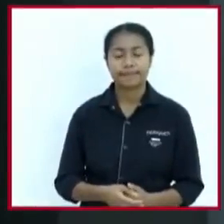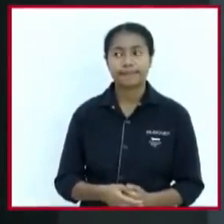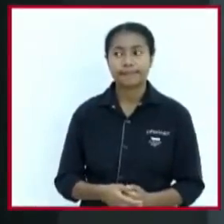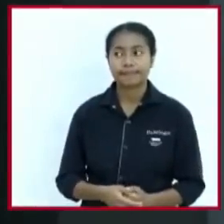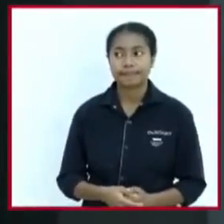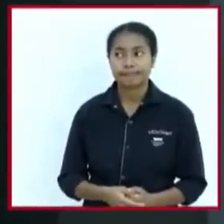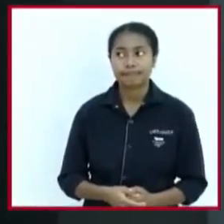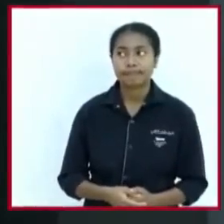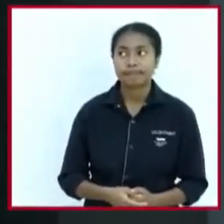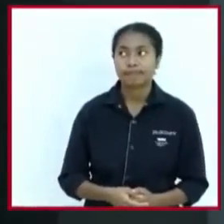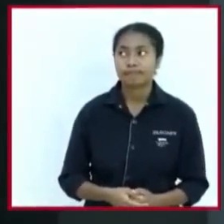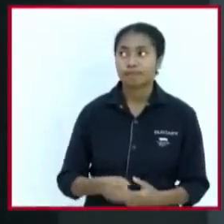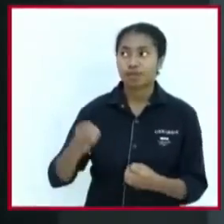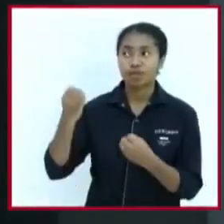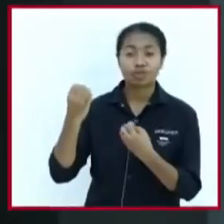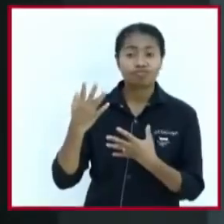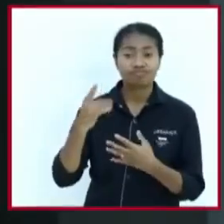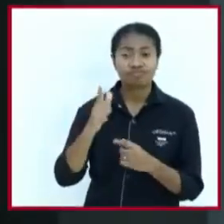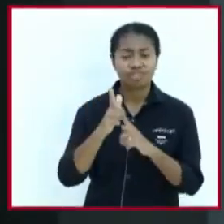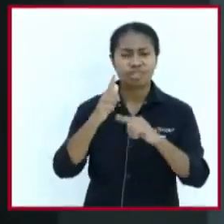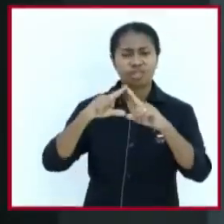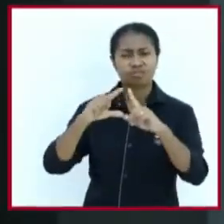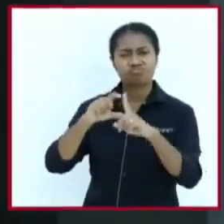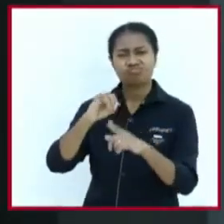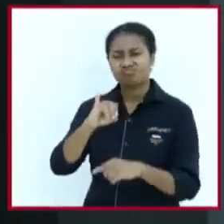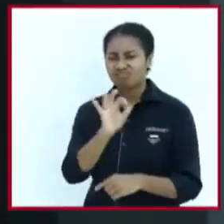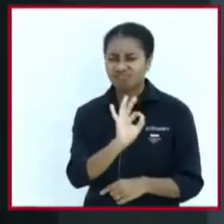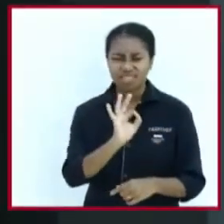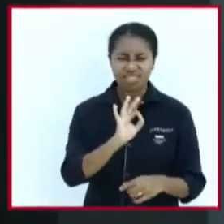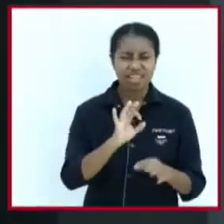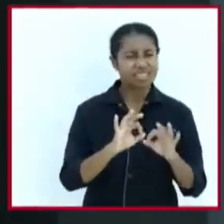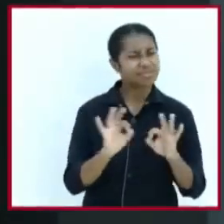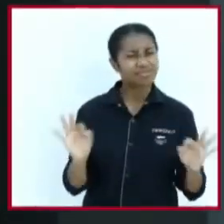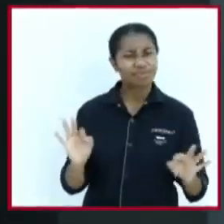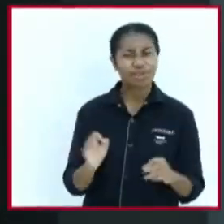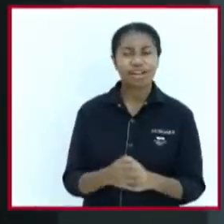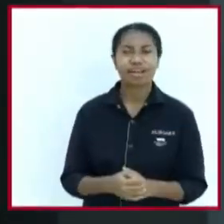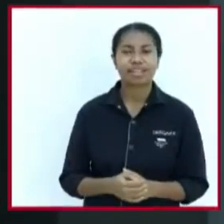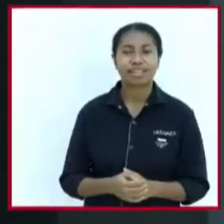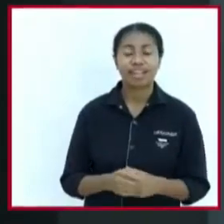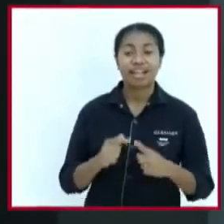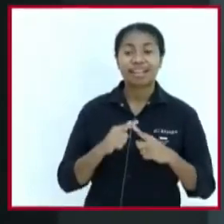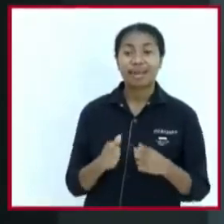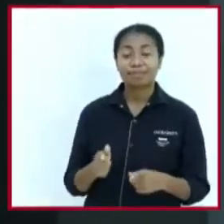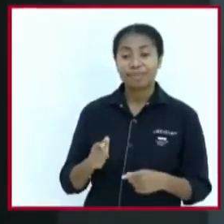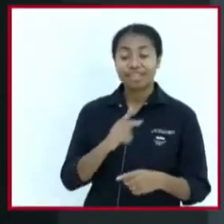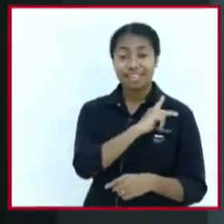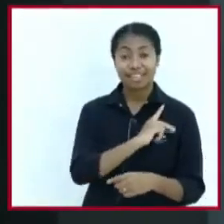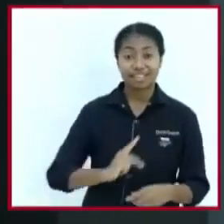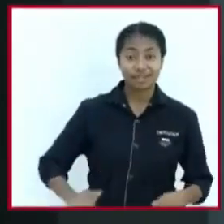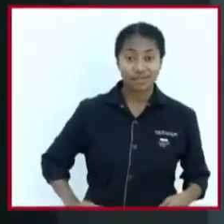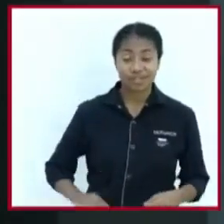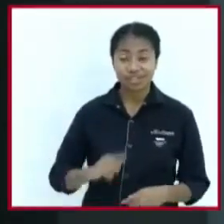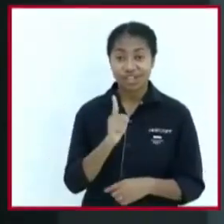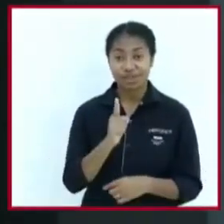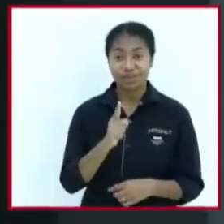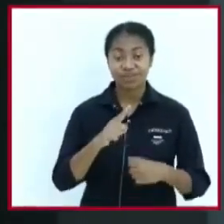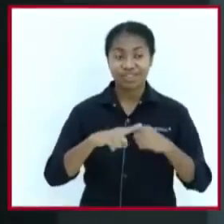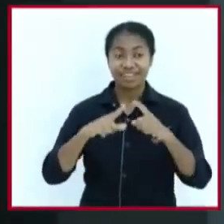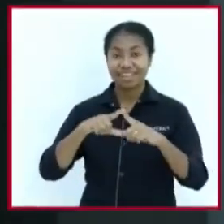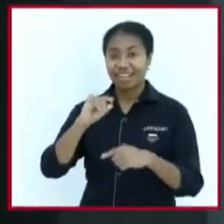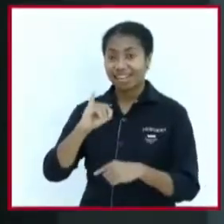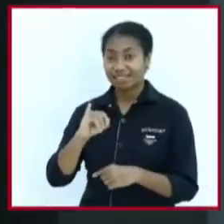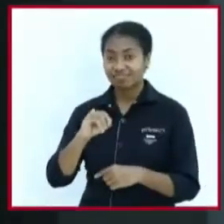OK Google kurban jahudi tidak sempurna makanya tiap tahun korban terus tapi guys plus satu kali korban